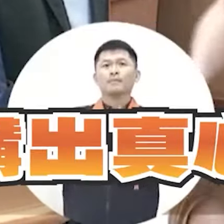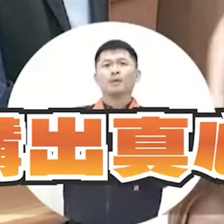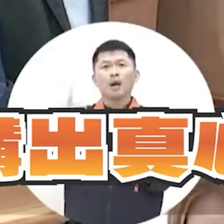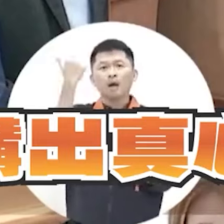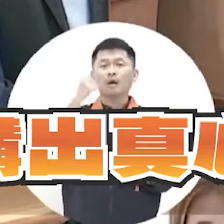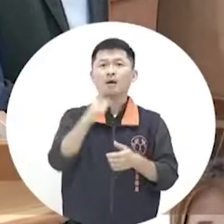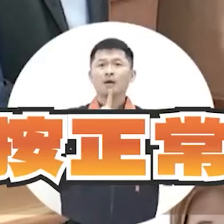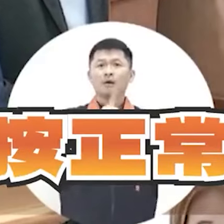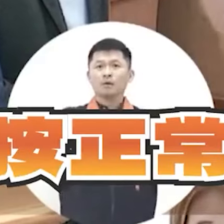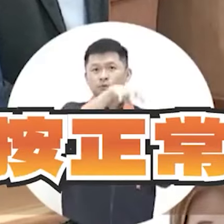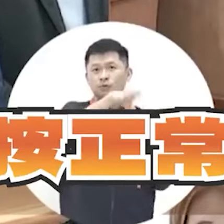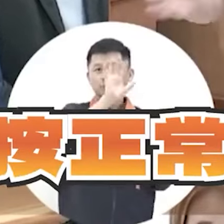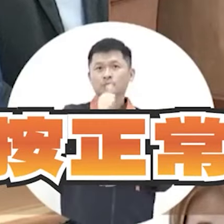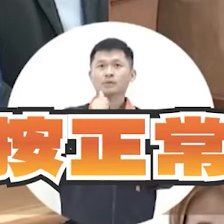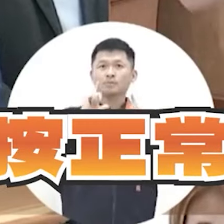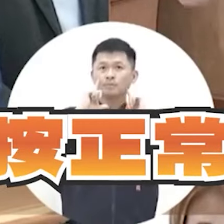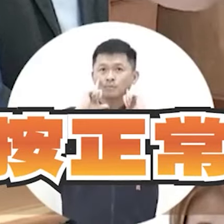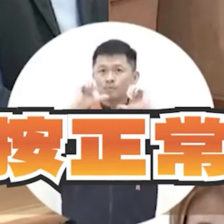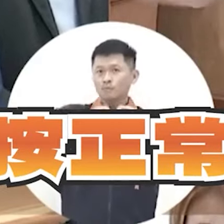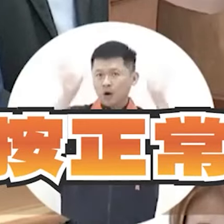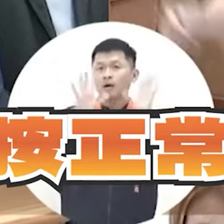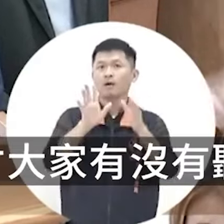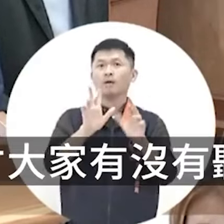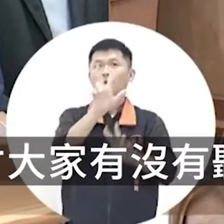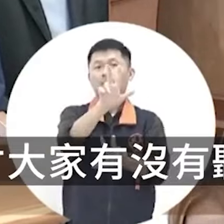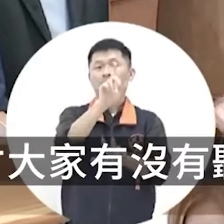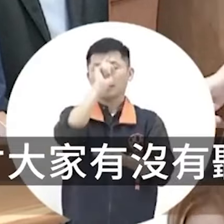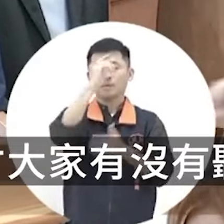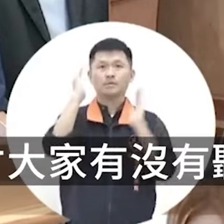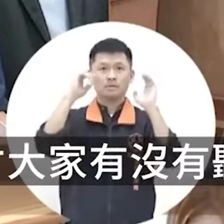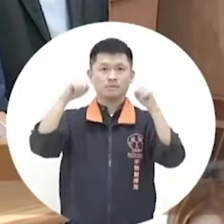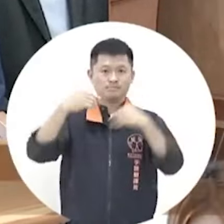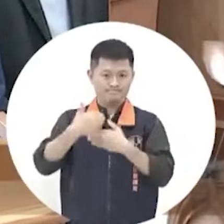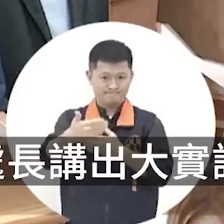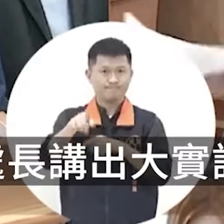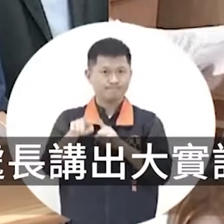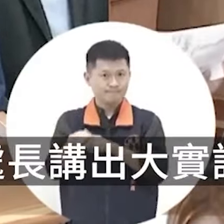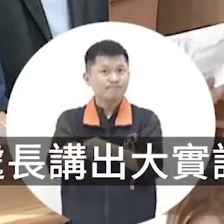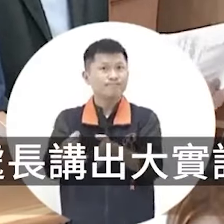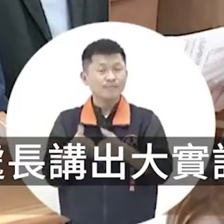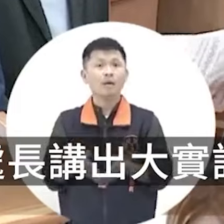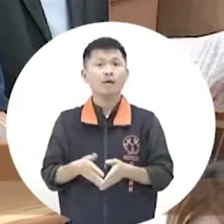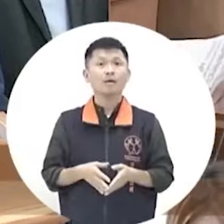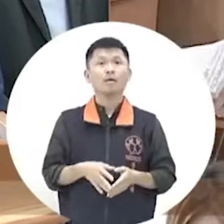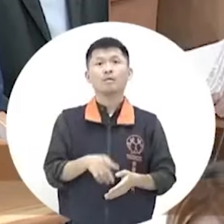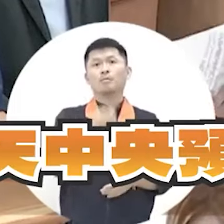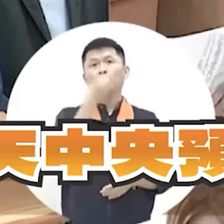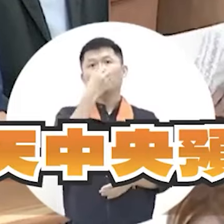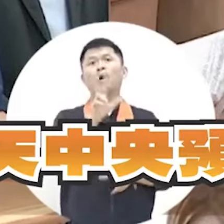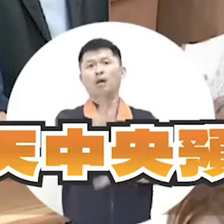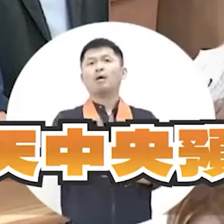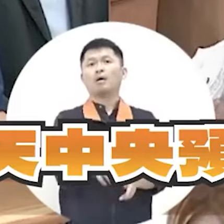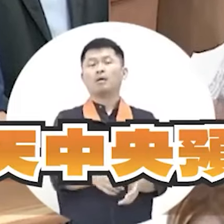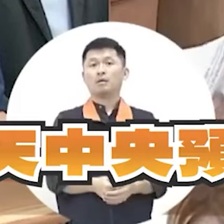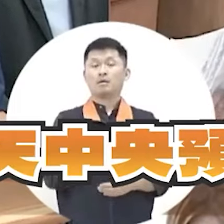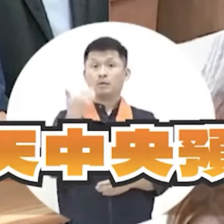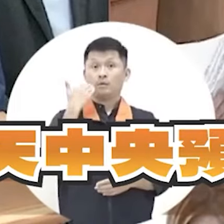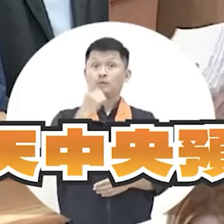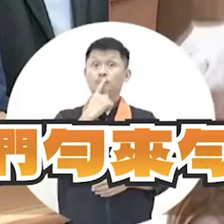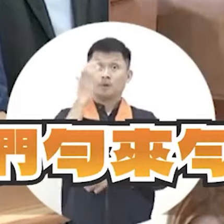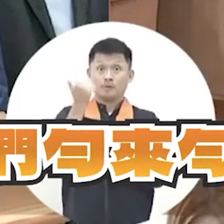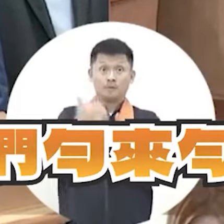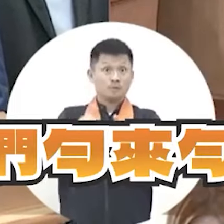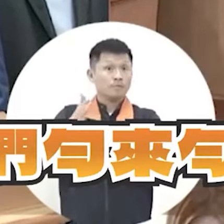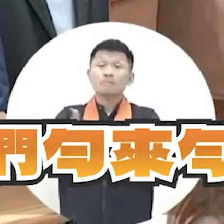真心话了啦。希望按正常程序。刚才大家有没有听到处长讲出大实话？如果今天中央预算